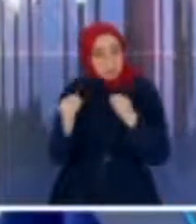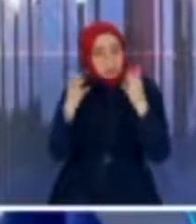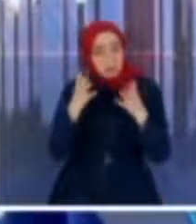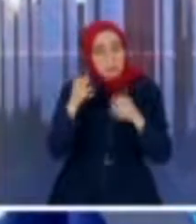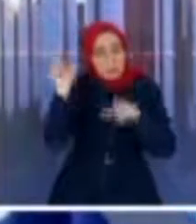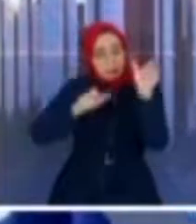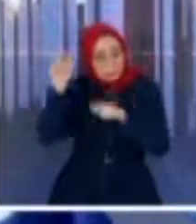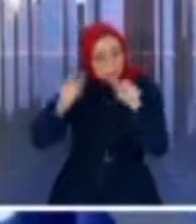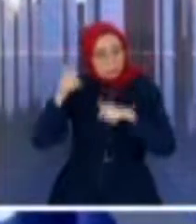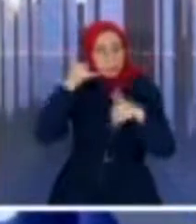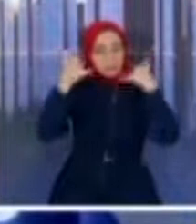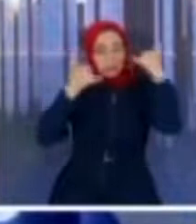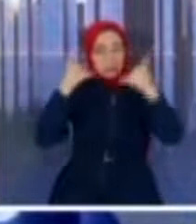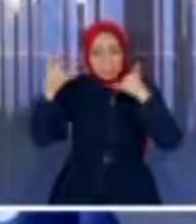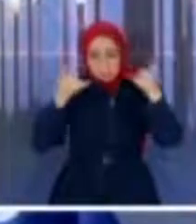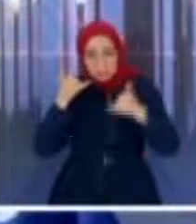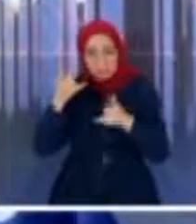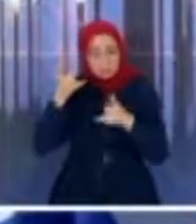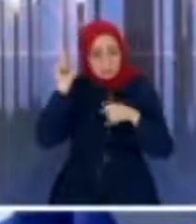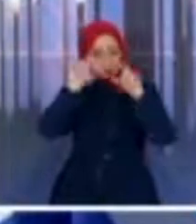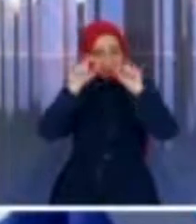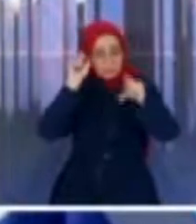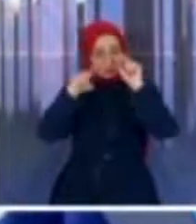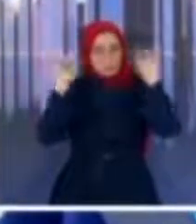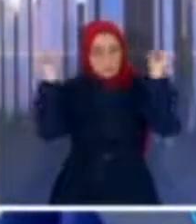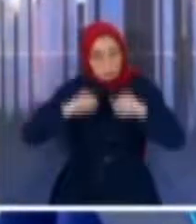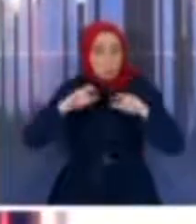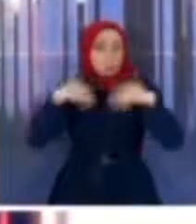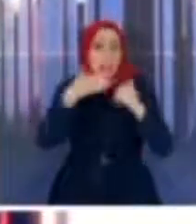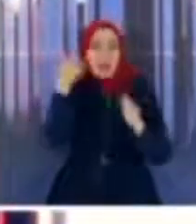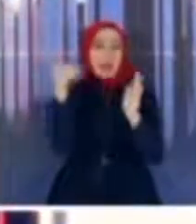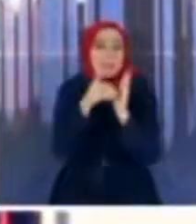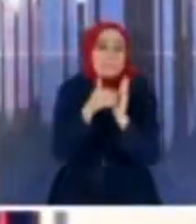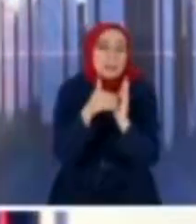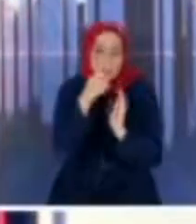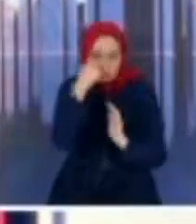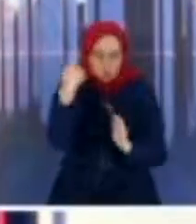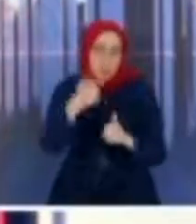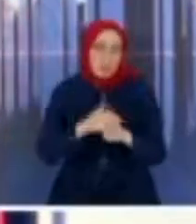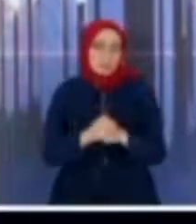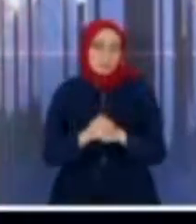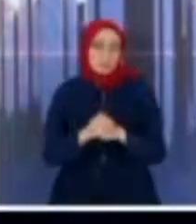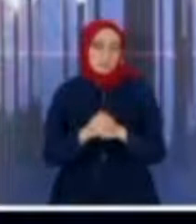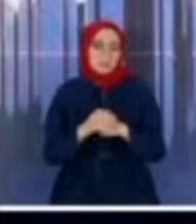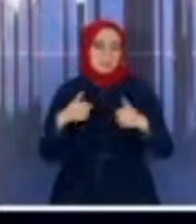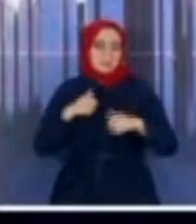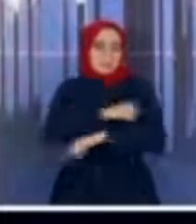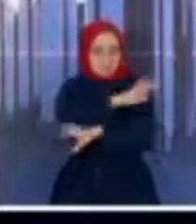على خاطر فكرة عجبتهم برشا ونورمالمون الجاي خير ان شاء الله. وحبيت في الاخر بالكل نشجع الهلال